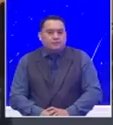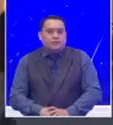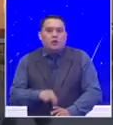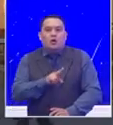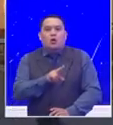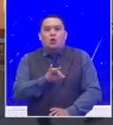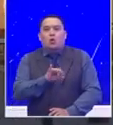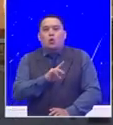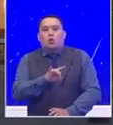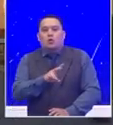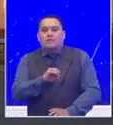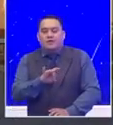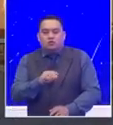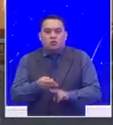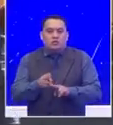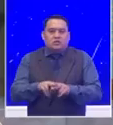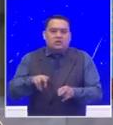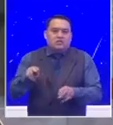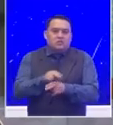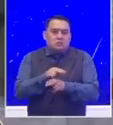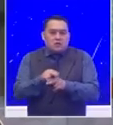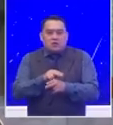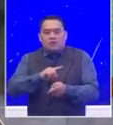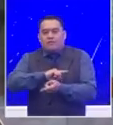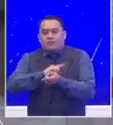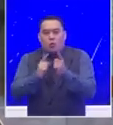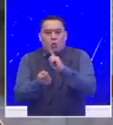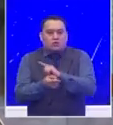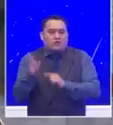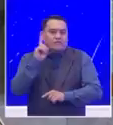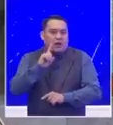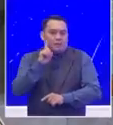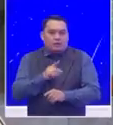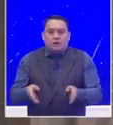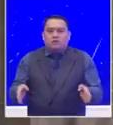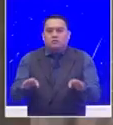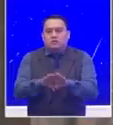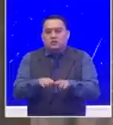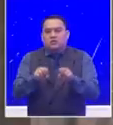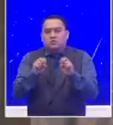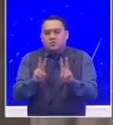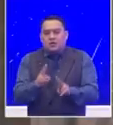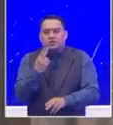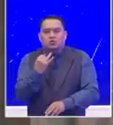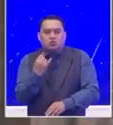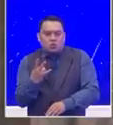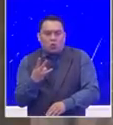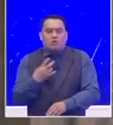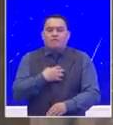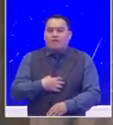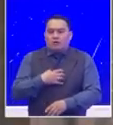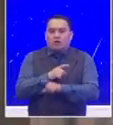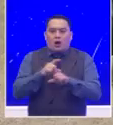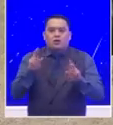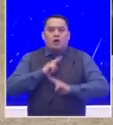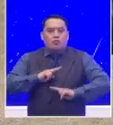Коронавирус уверенно вносит коррективы в жизнь казахстанцев. Почти все социальные объекты временно закрыты. ЦОНы и спецЦОНы в их числе. Учитывая важность объектов,